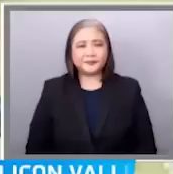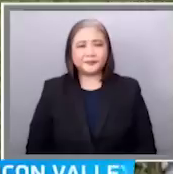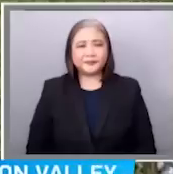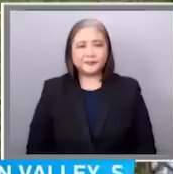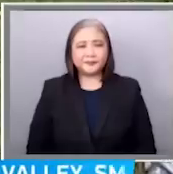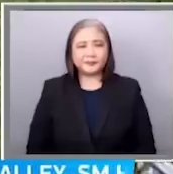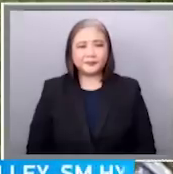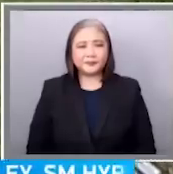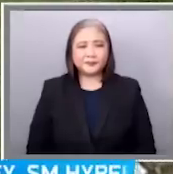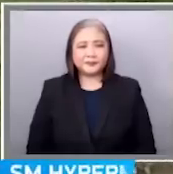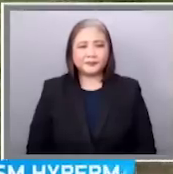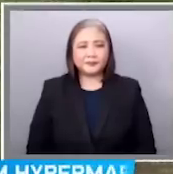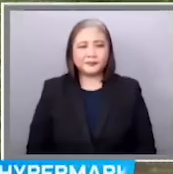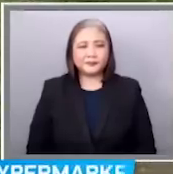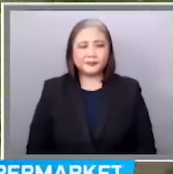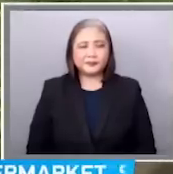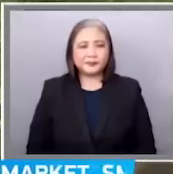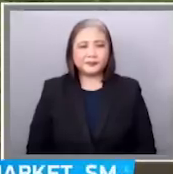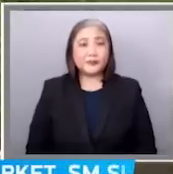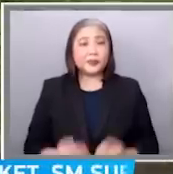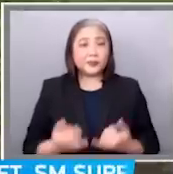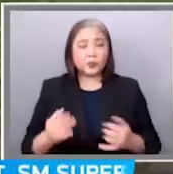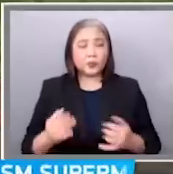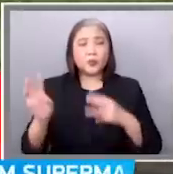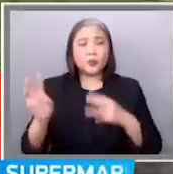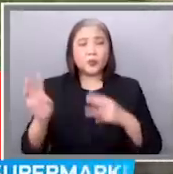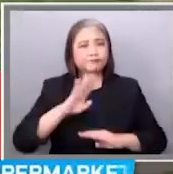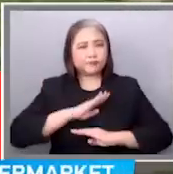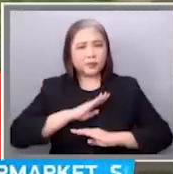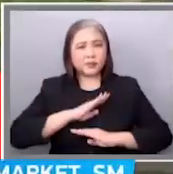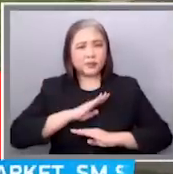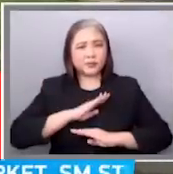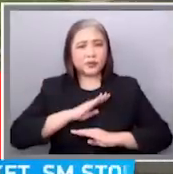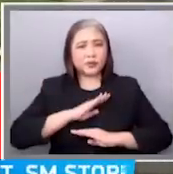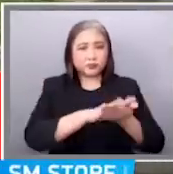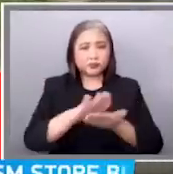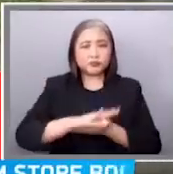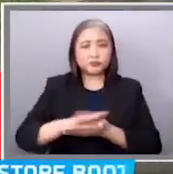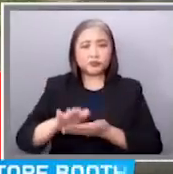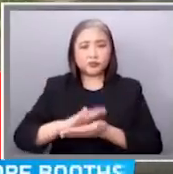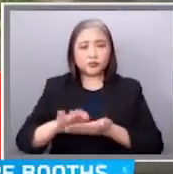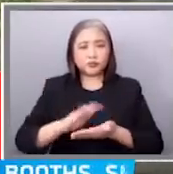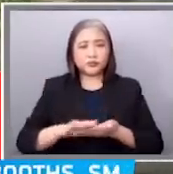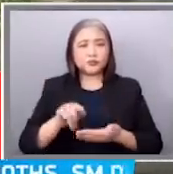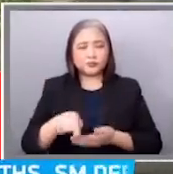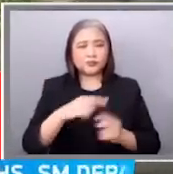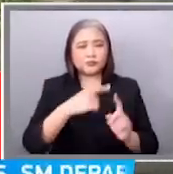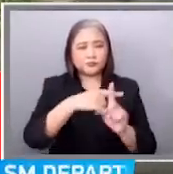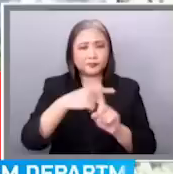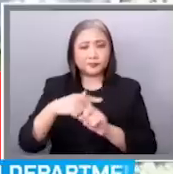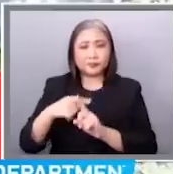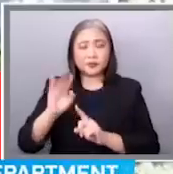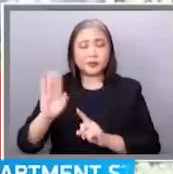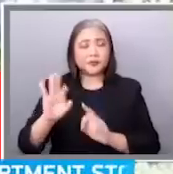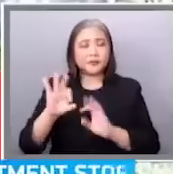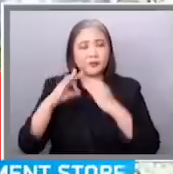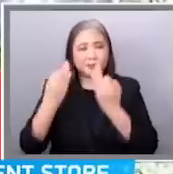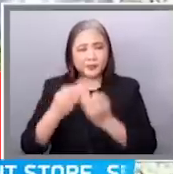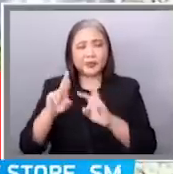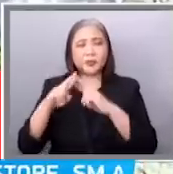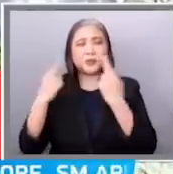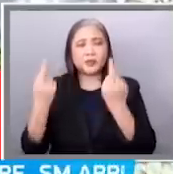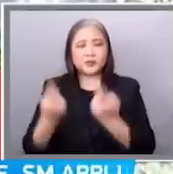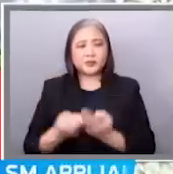Pabor daw ang panahon sa paglilinis ngayon ng mga Bigueño sa puntod ng kanilang mga yumaong mahal sa buhay. Sa Vigan Public